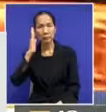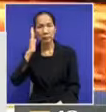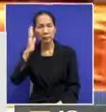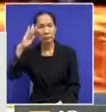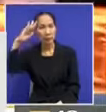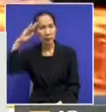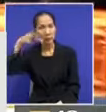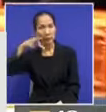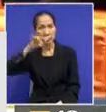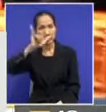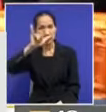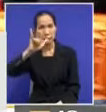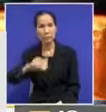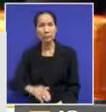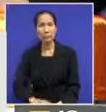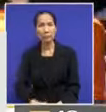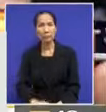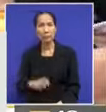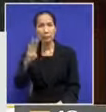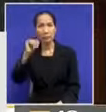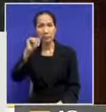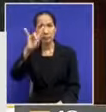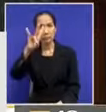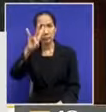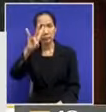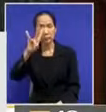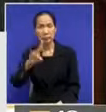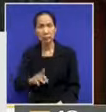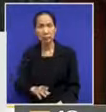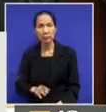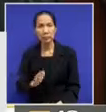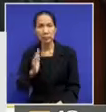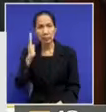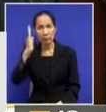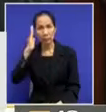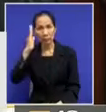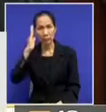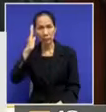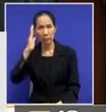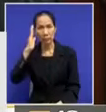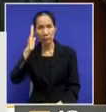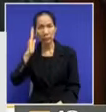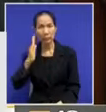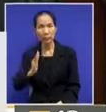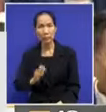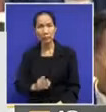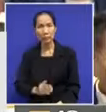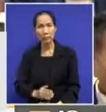พลเอกประยุทธ์จันทร์โอชาครับ 47นายโกศลปัตมะ